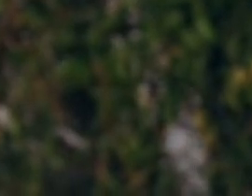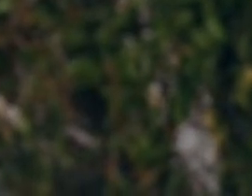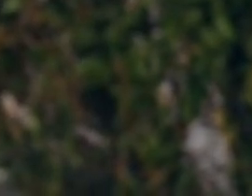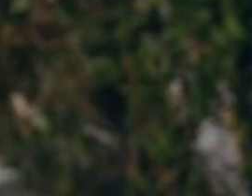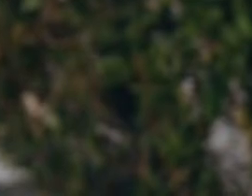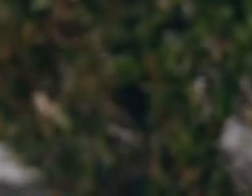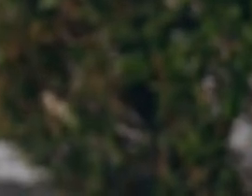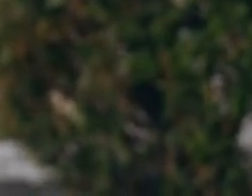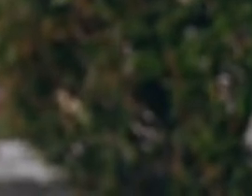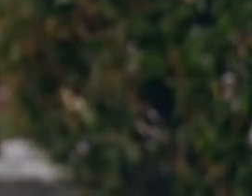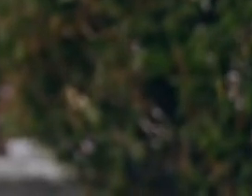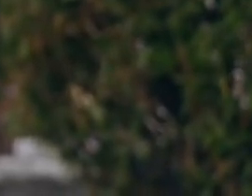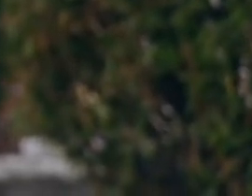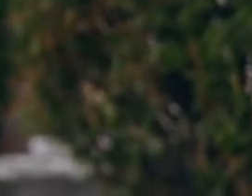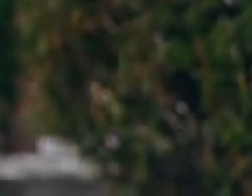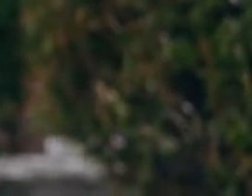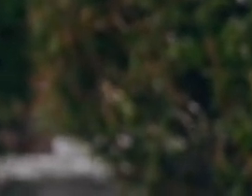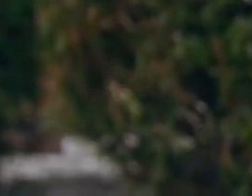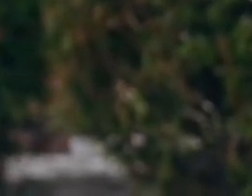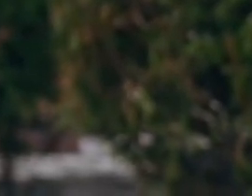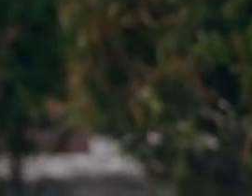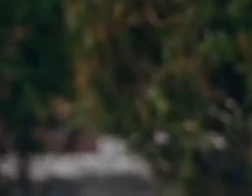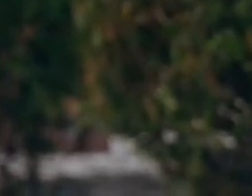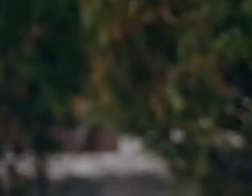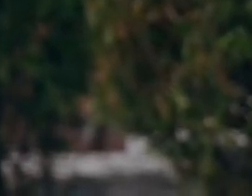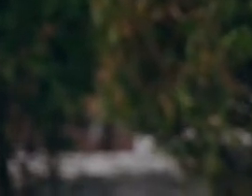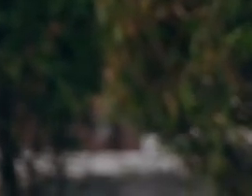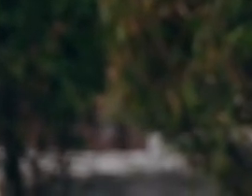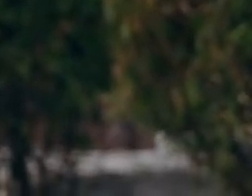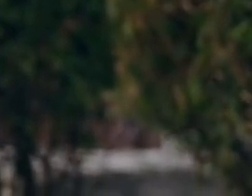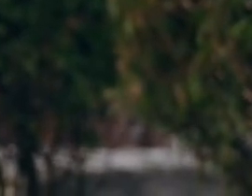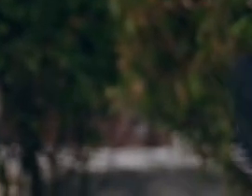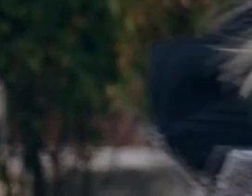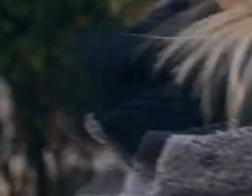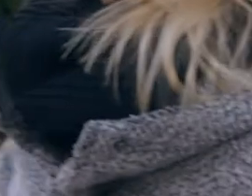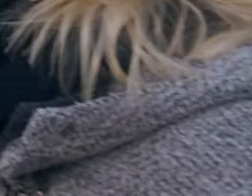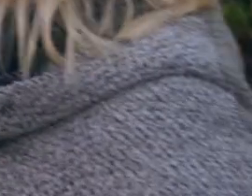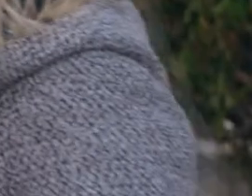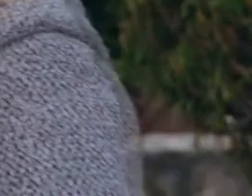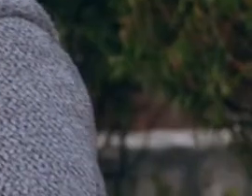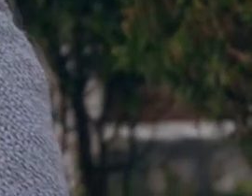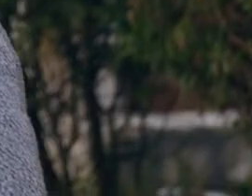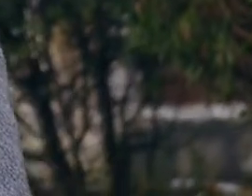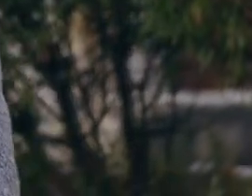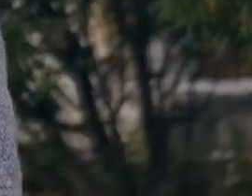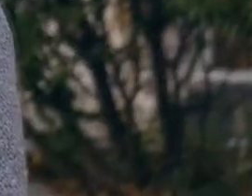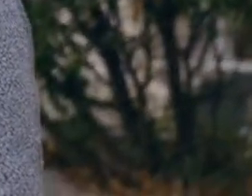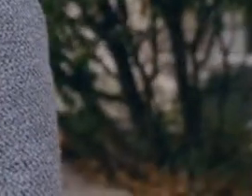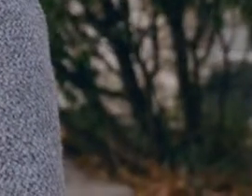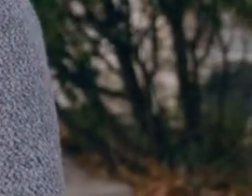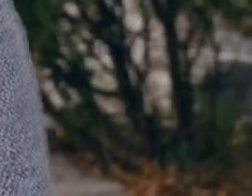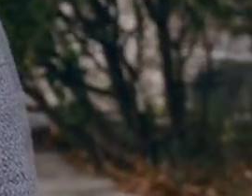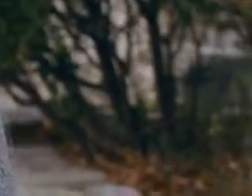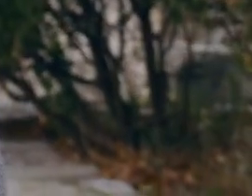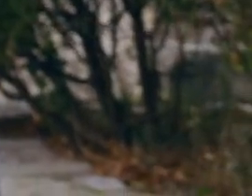Kiedy ja byłem młody, tak wiele się zmieniło. Chodź, dziadku, wszystko ci pokażę.